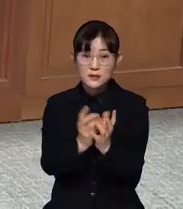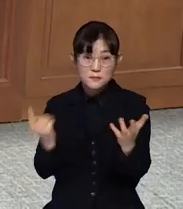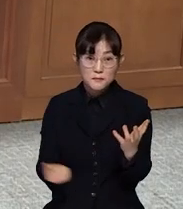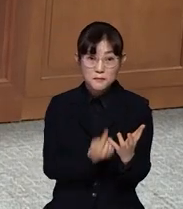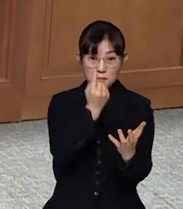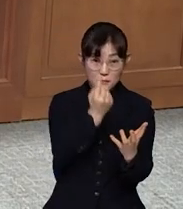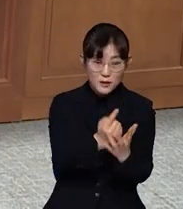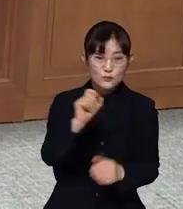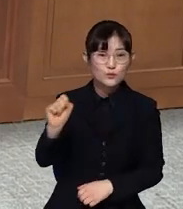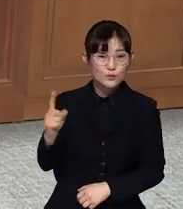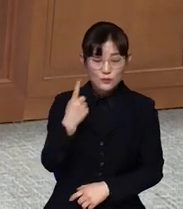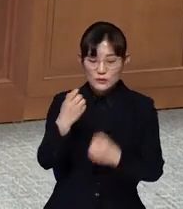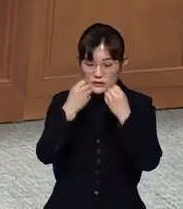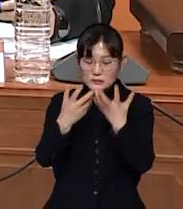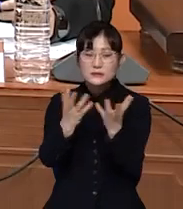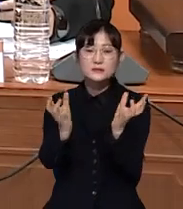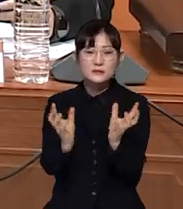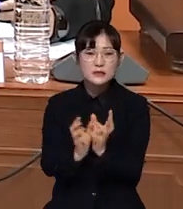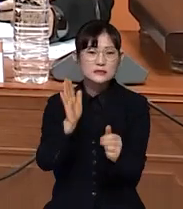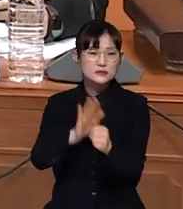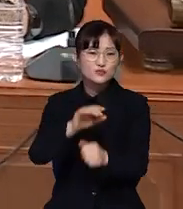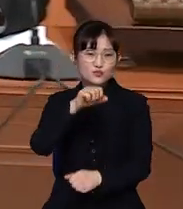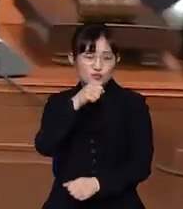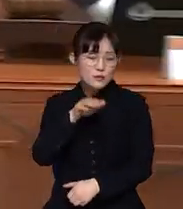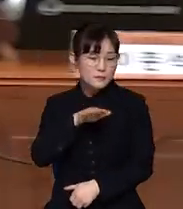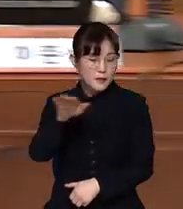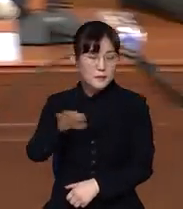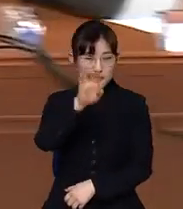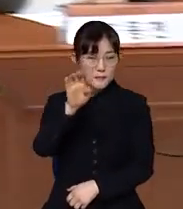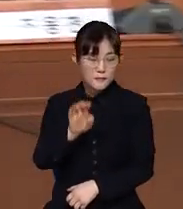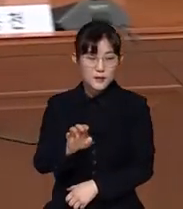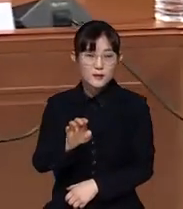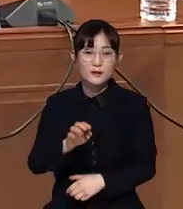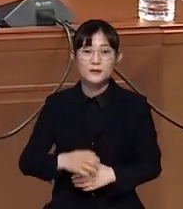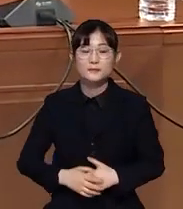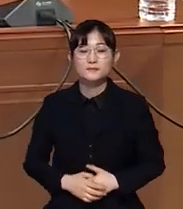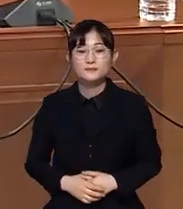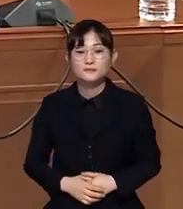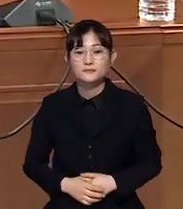결국 신당의 지지율이 변수가 될 전망입니다. KBC 정경원입니다.